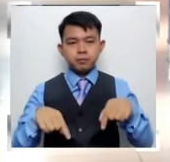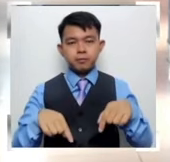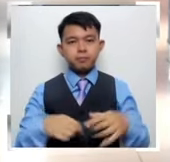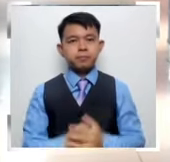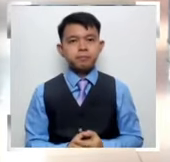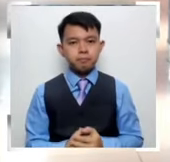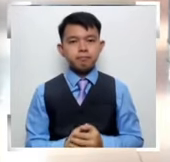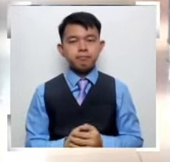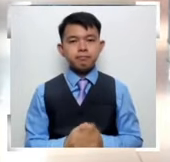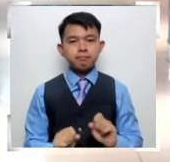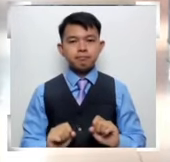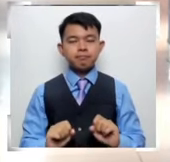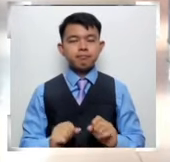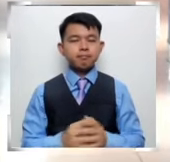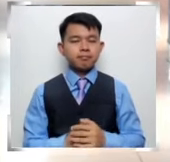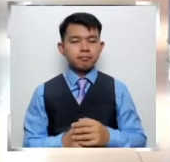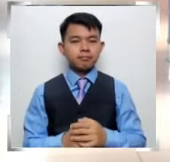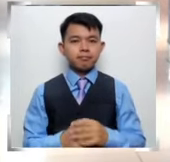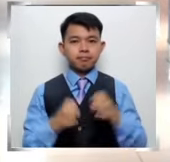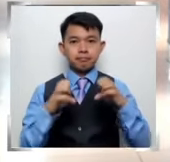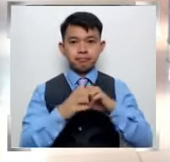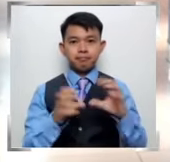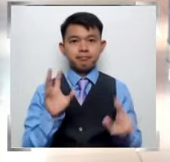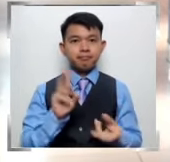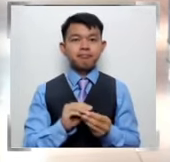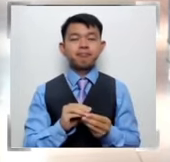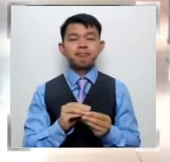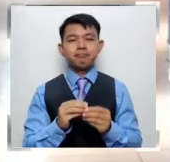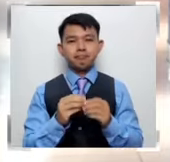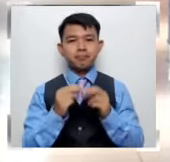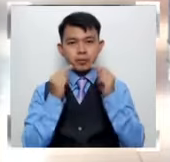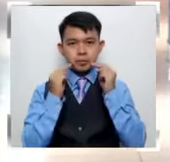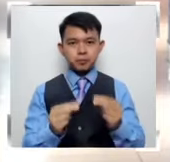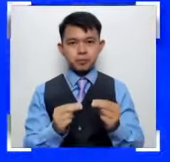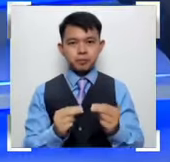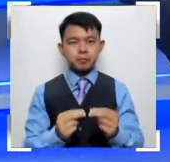sa GMA Integrated News, ako si Nico Wahe, ang inyong saksi.